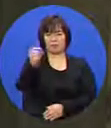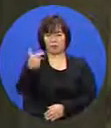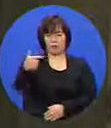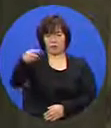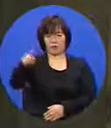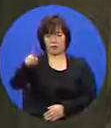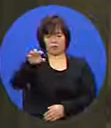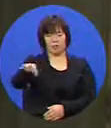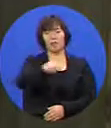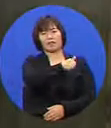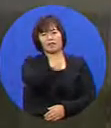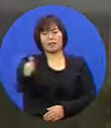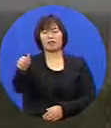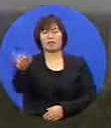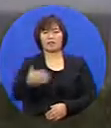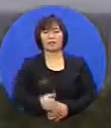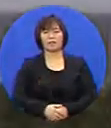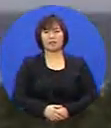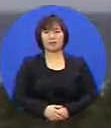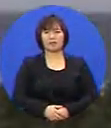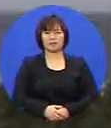비운사에 오게 됐습니다.